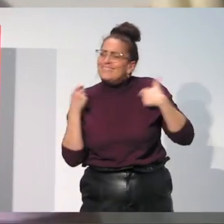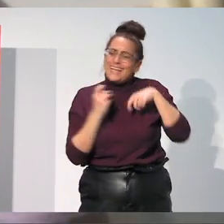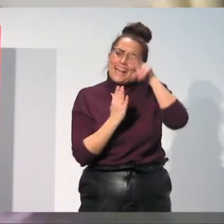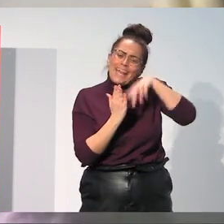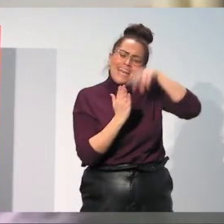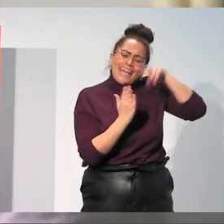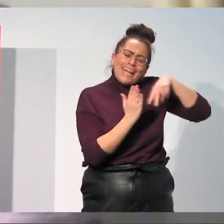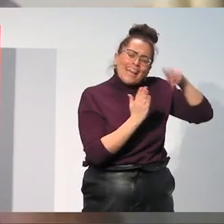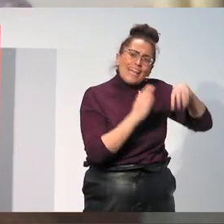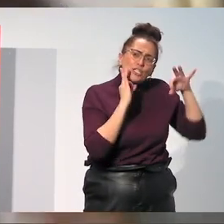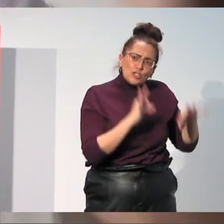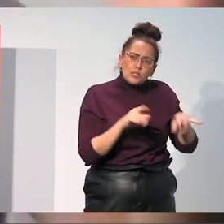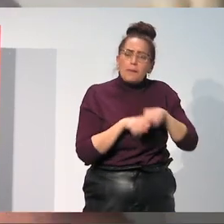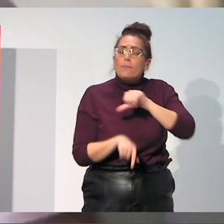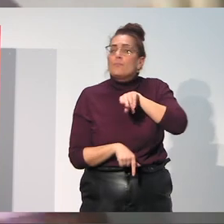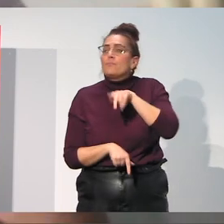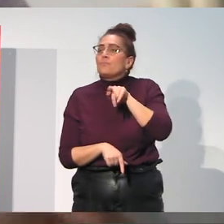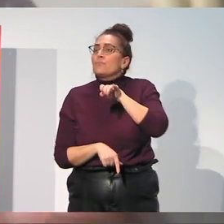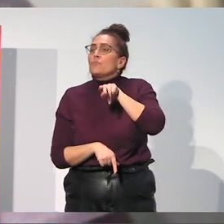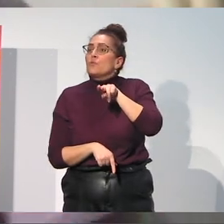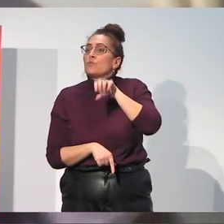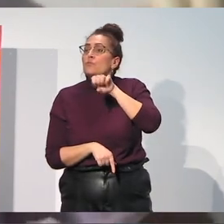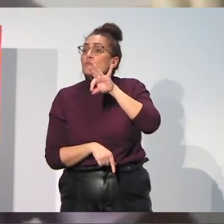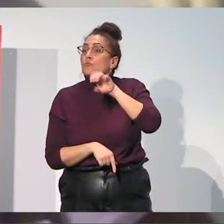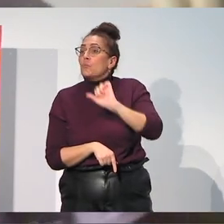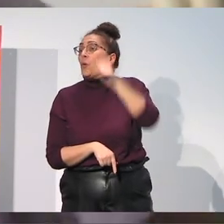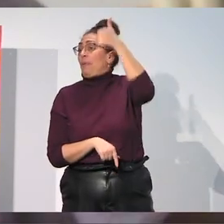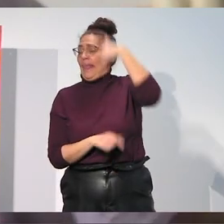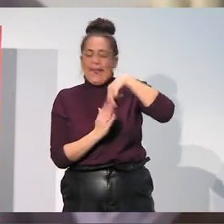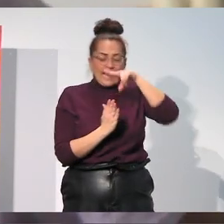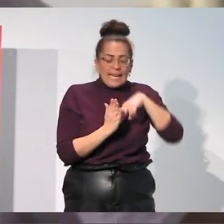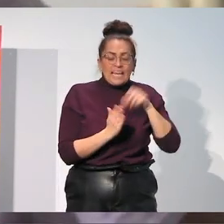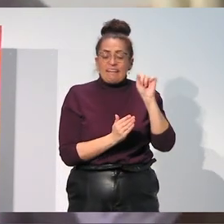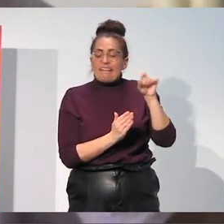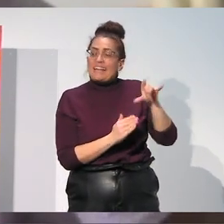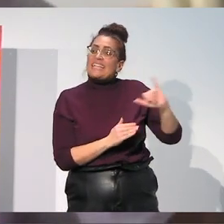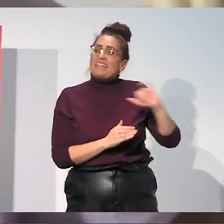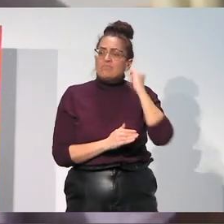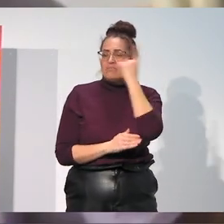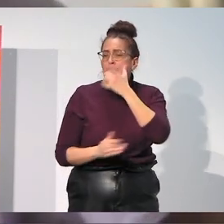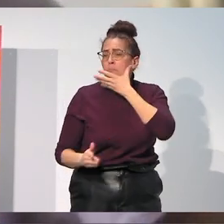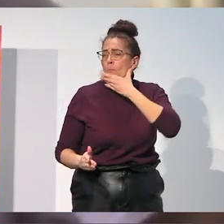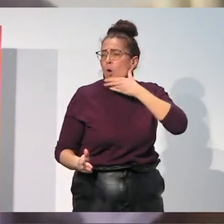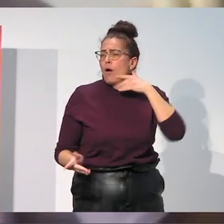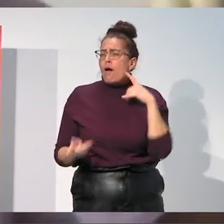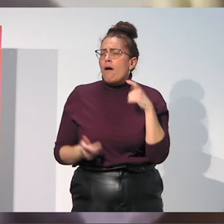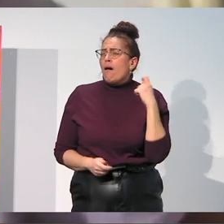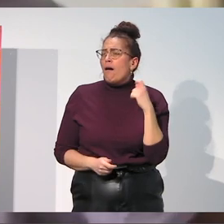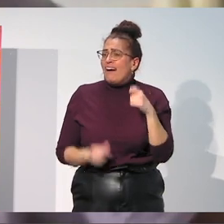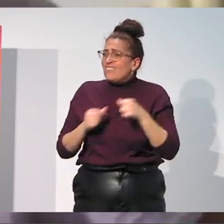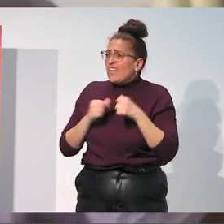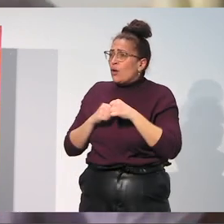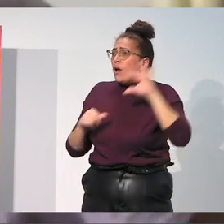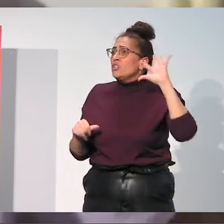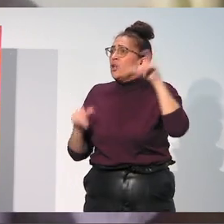sur Auguste Ier. Et à ce moment-là, il disait qu'il était si beau que même le soleil baissait les yeux devant lui, n'en fléchissait les plier le